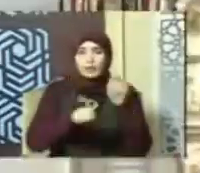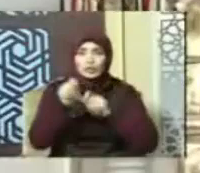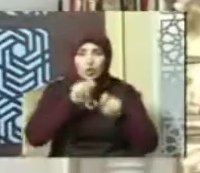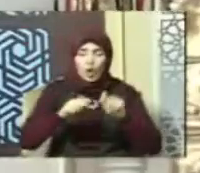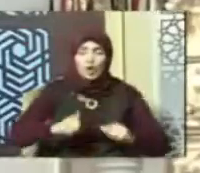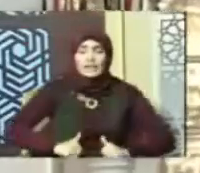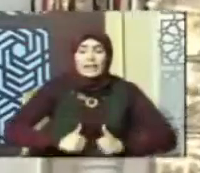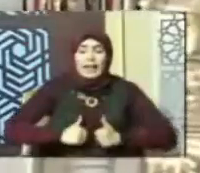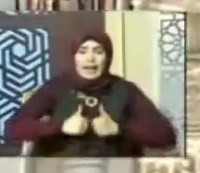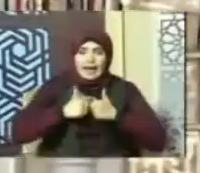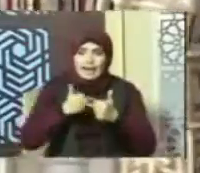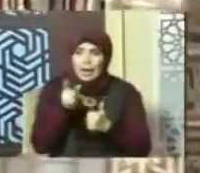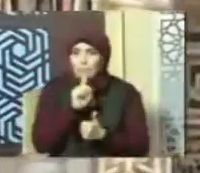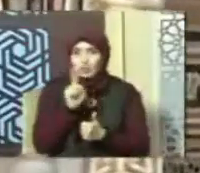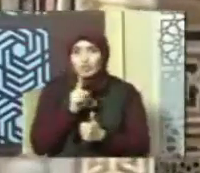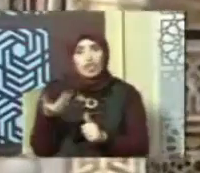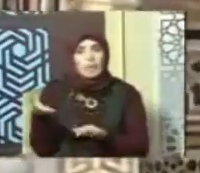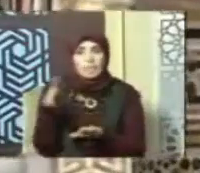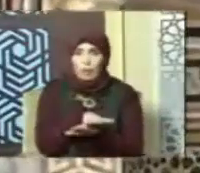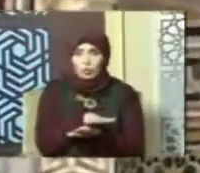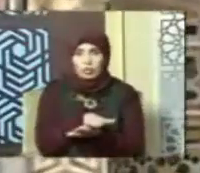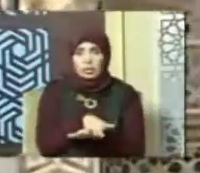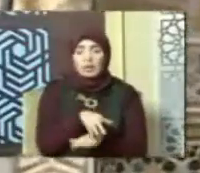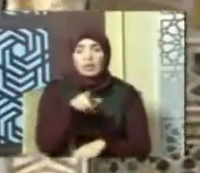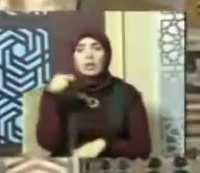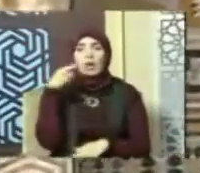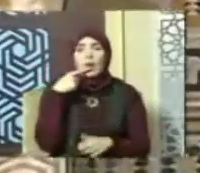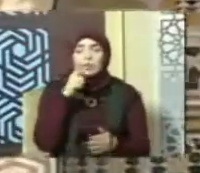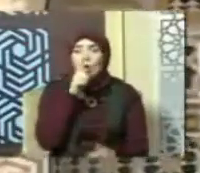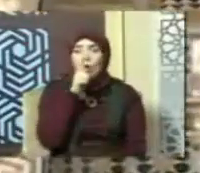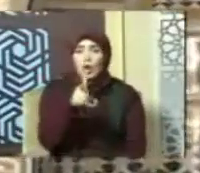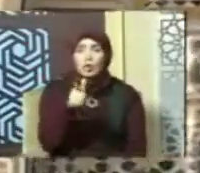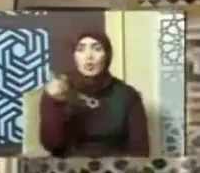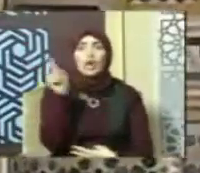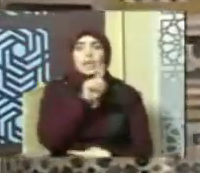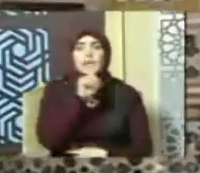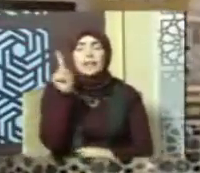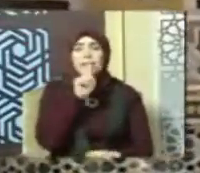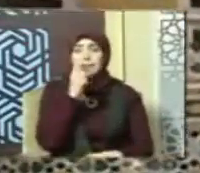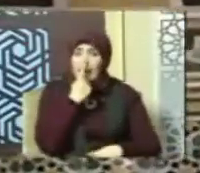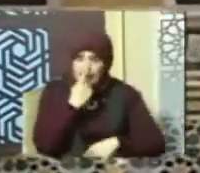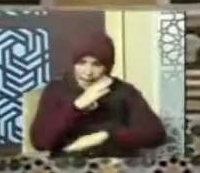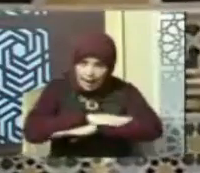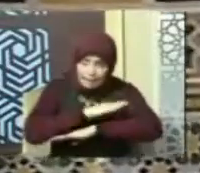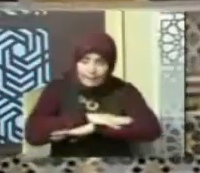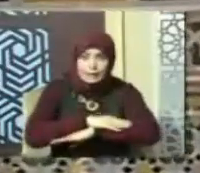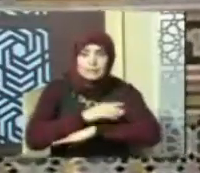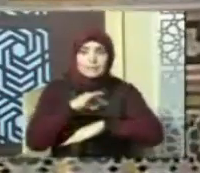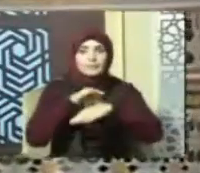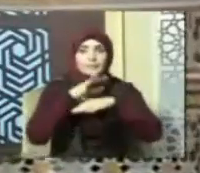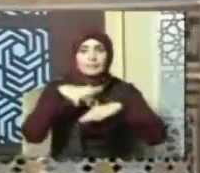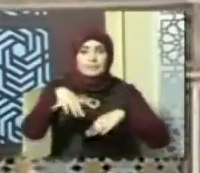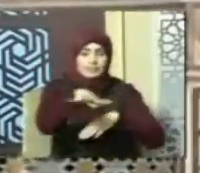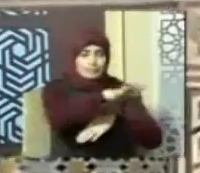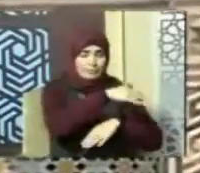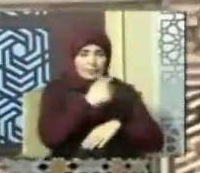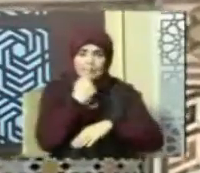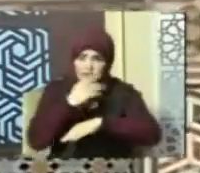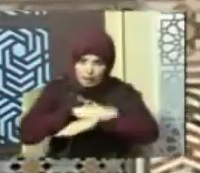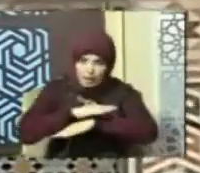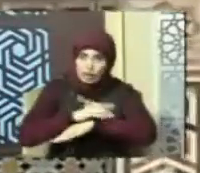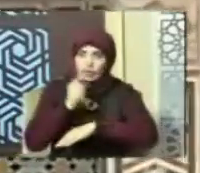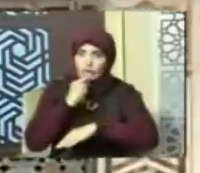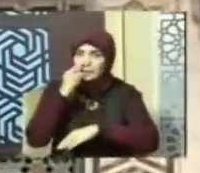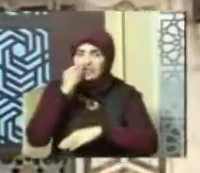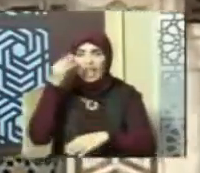صناعة الموت. وقد قالوا لن يحترم الناس دينك،